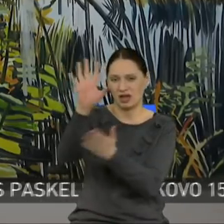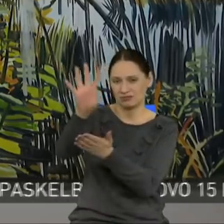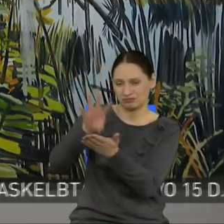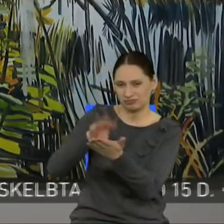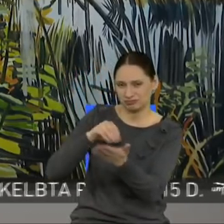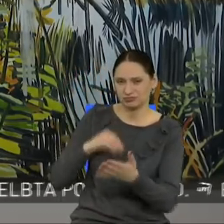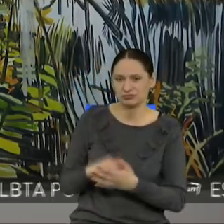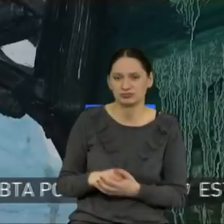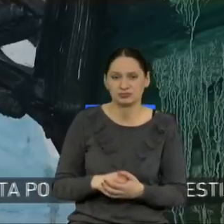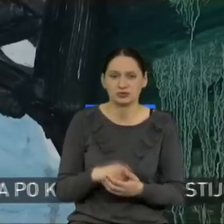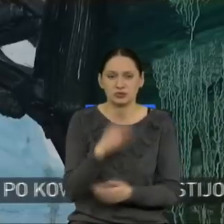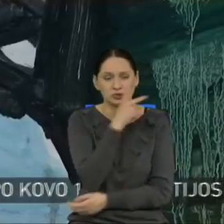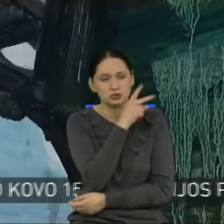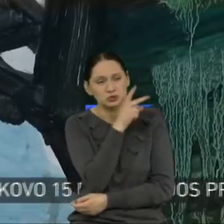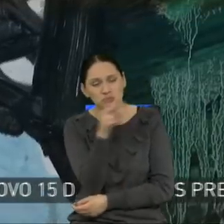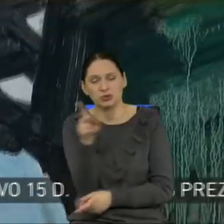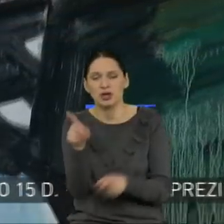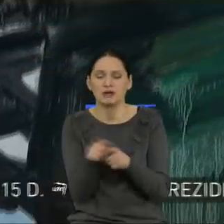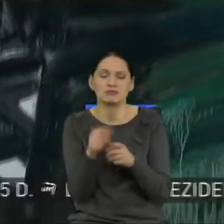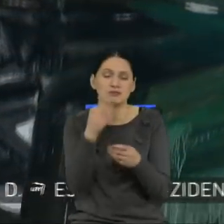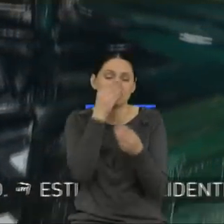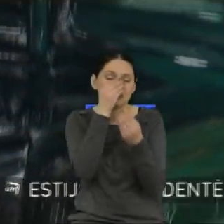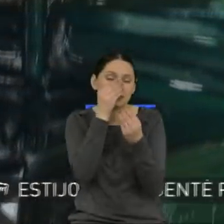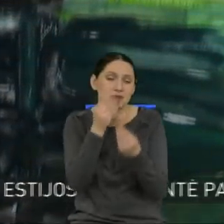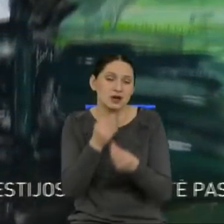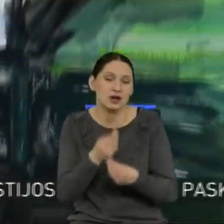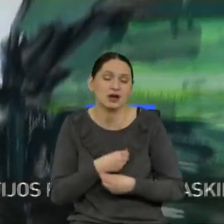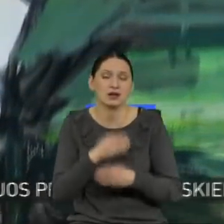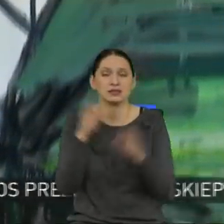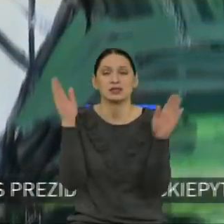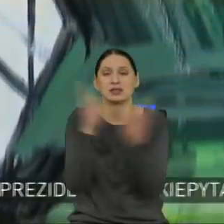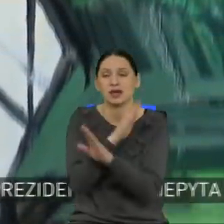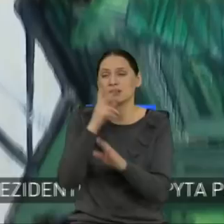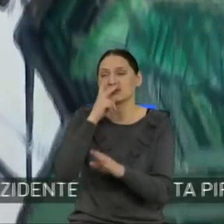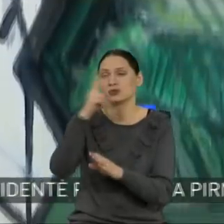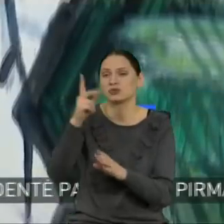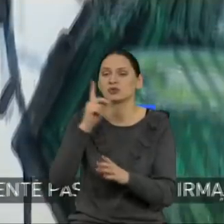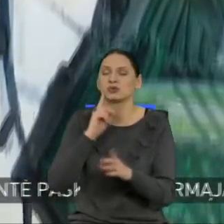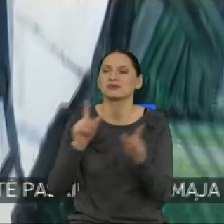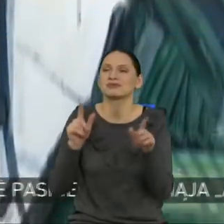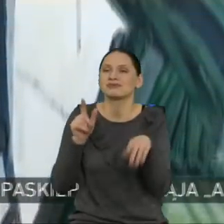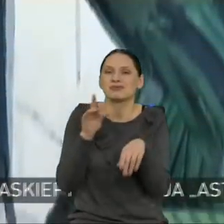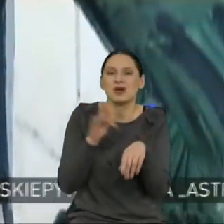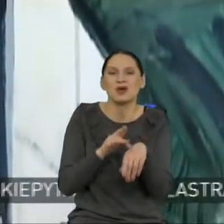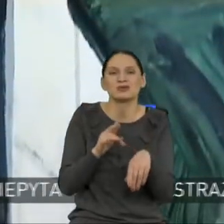kūriniams tarsi magija, nes gamtovaizdyje jį ieško svarbiausio – atmosferos.